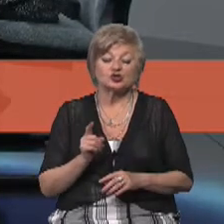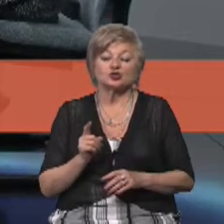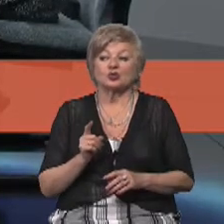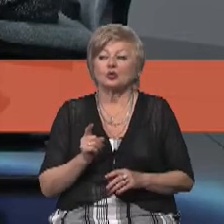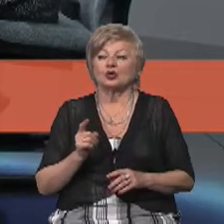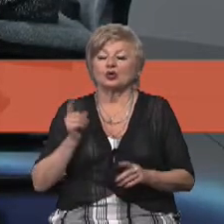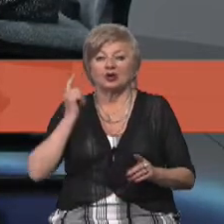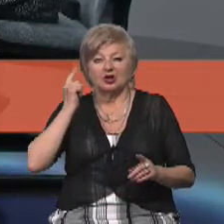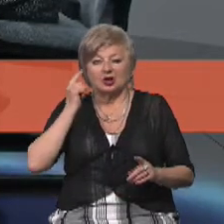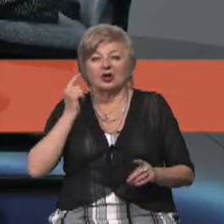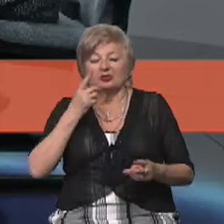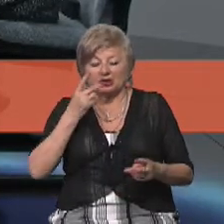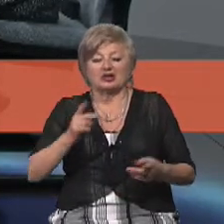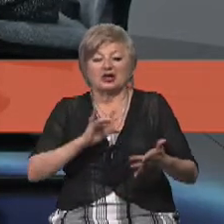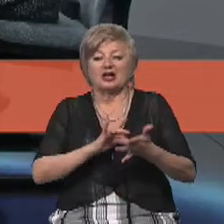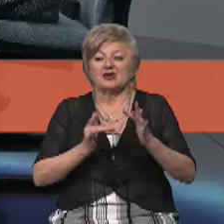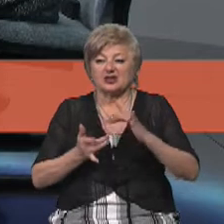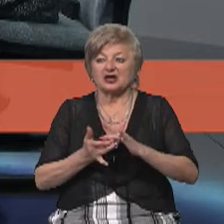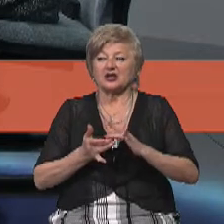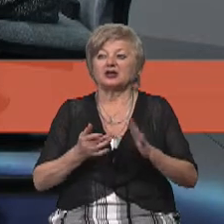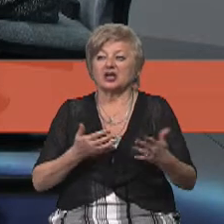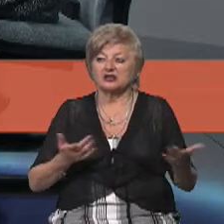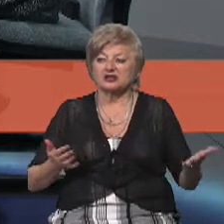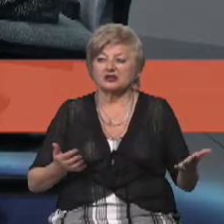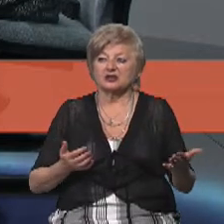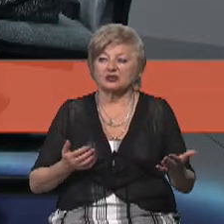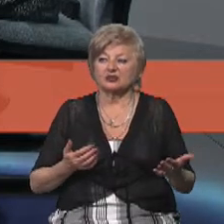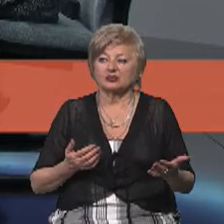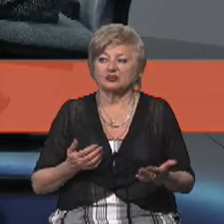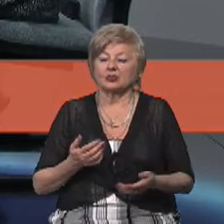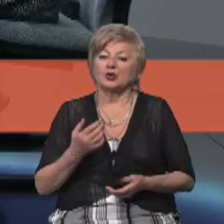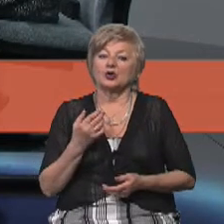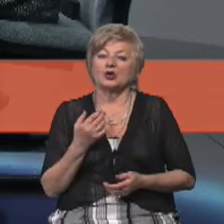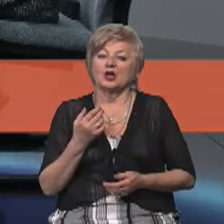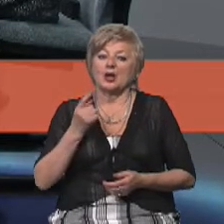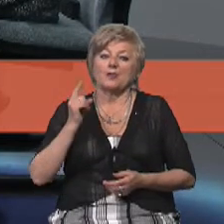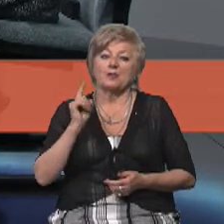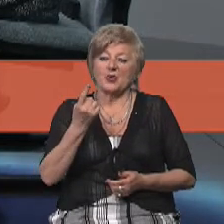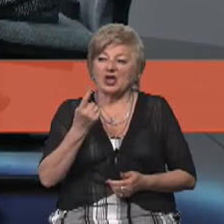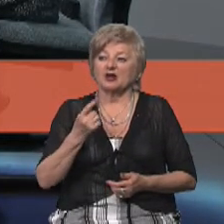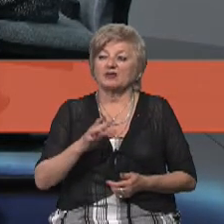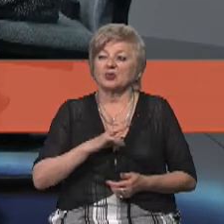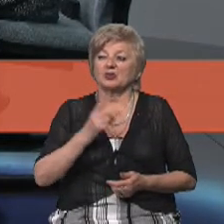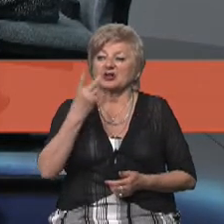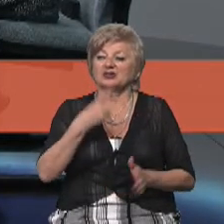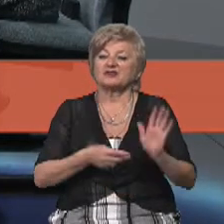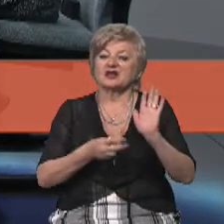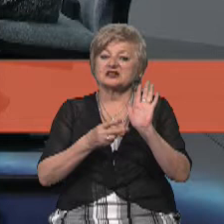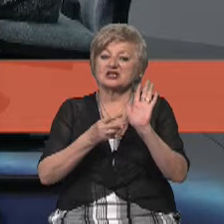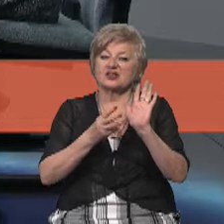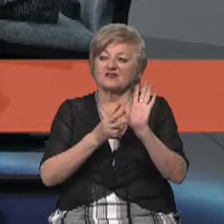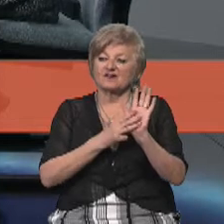в соцмережах, такі панічні атаки, і ми вирішили зосередитися на 2. Перша з них трапилася